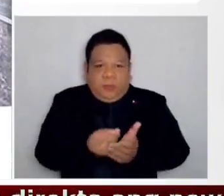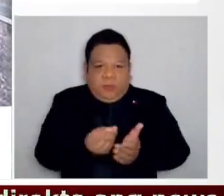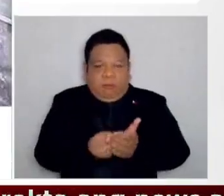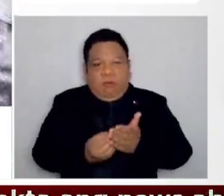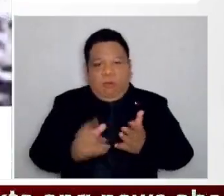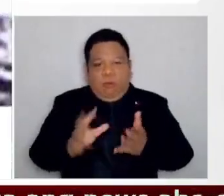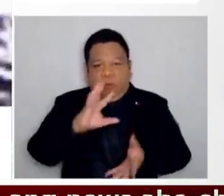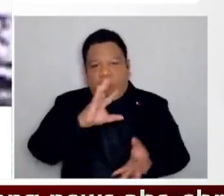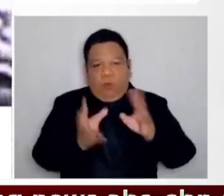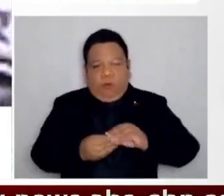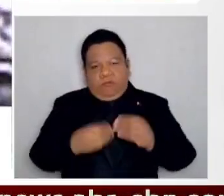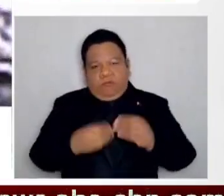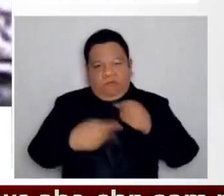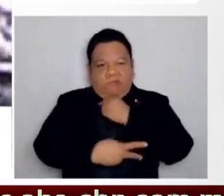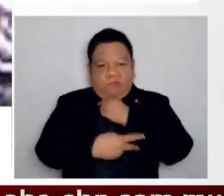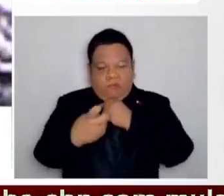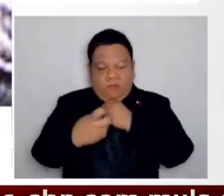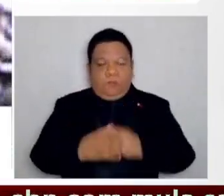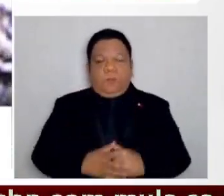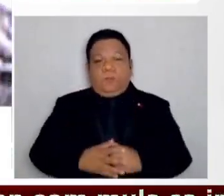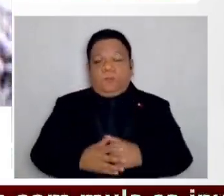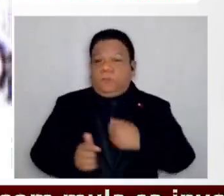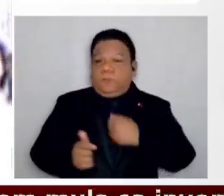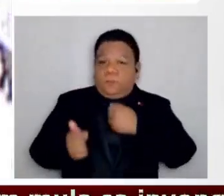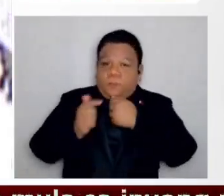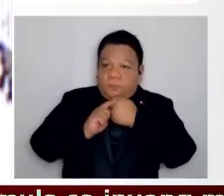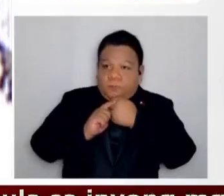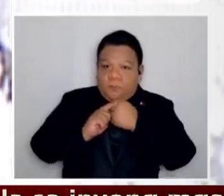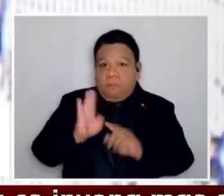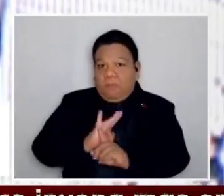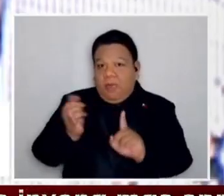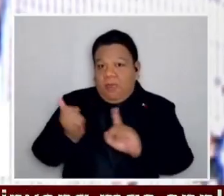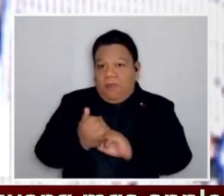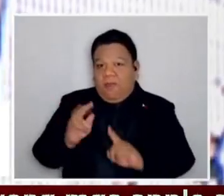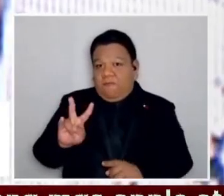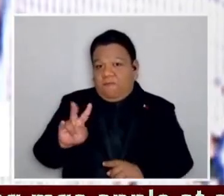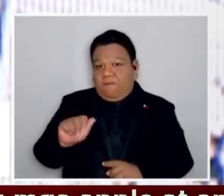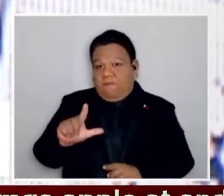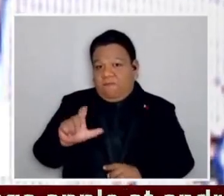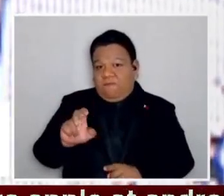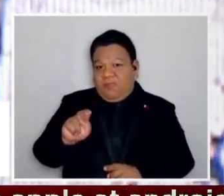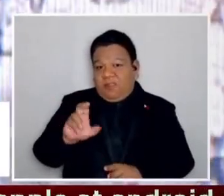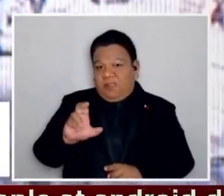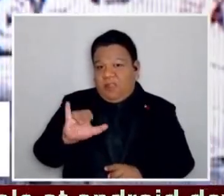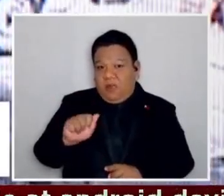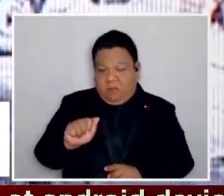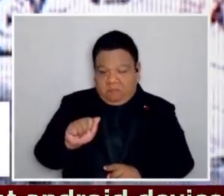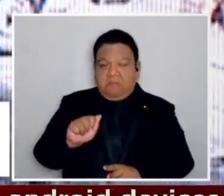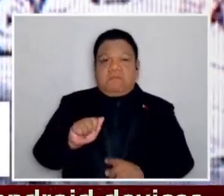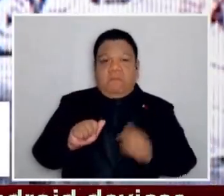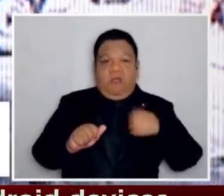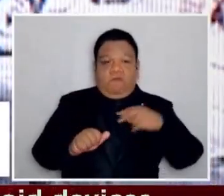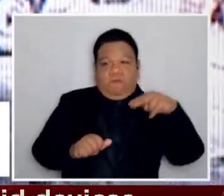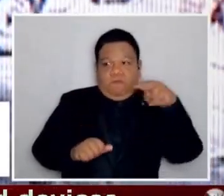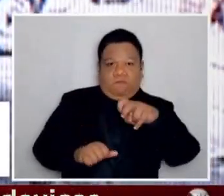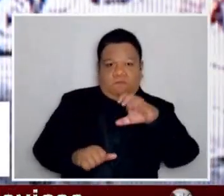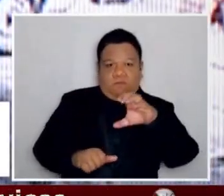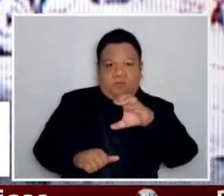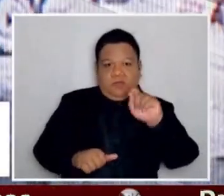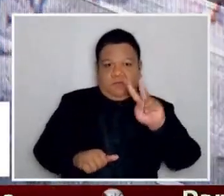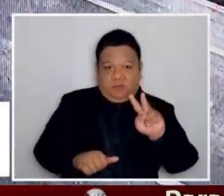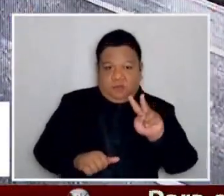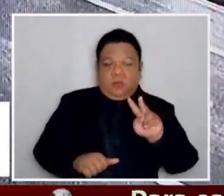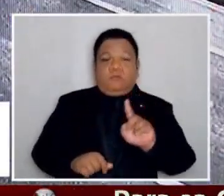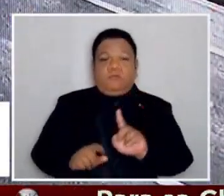Barangay Valencia, nakuha na ng gwardiya ng gusali na pumasok sa loob ng convenience store. Matapos ang ilang sandali, tumakbo ito palabas sa sinundan